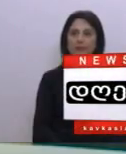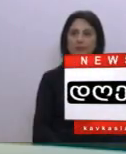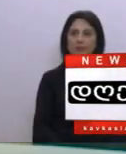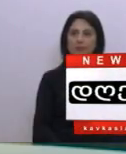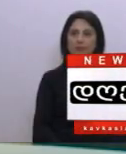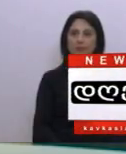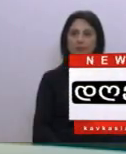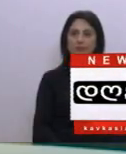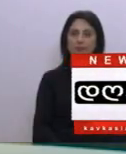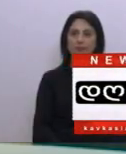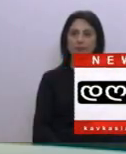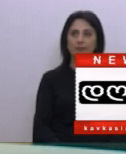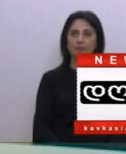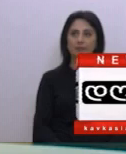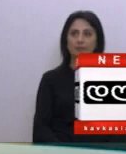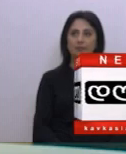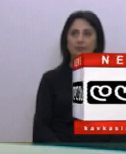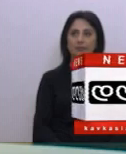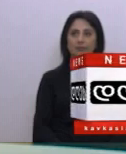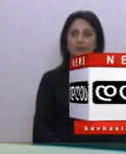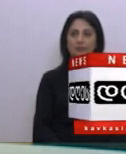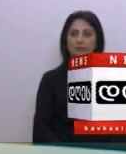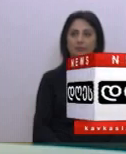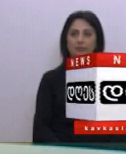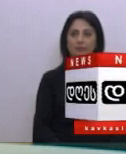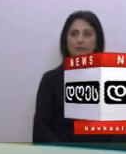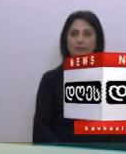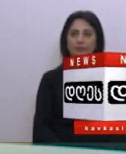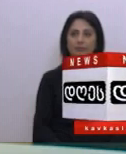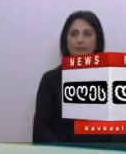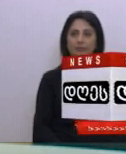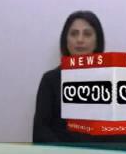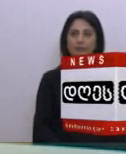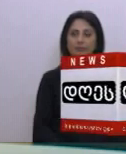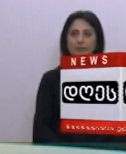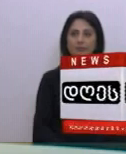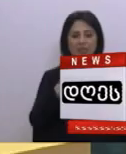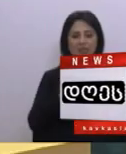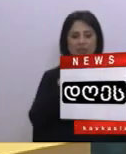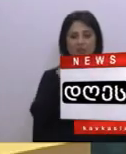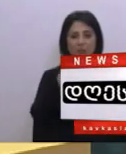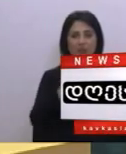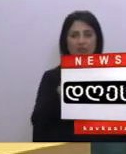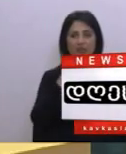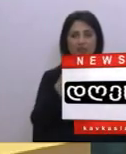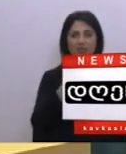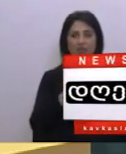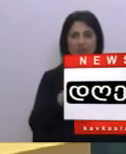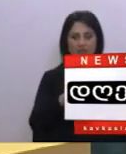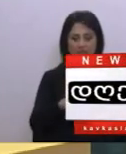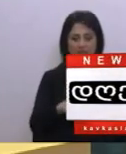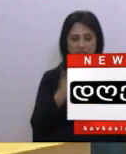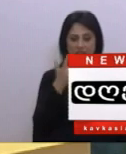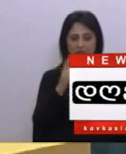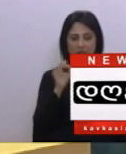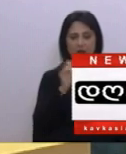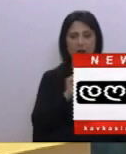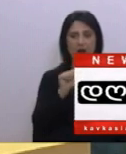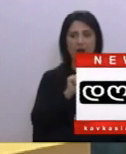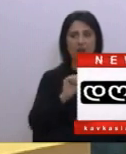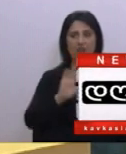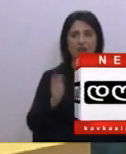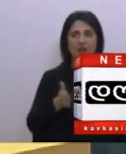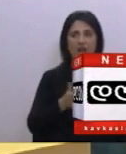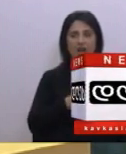საპარლამენტო ტრიბუნიდან განაცხადა, რომ შოვის ტრაგედიის ფონზე საზოგადოებამ არაერთი პოლიტიკური სპეკულაცია, სიცრუე და ცილისწამება მოისმინა.